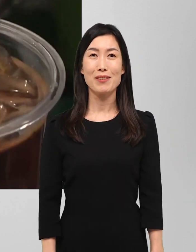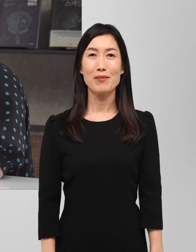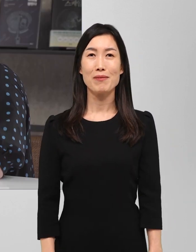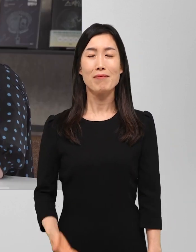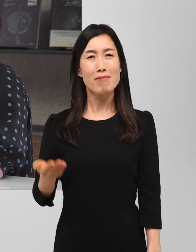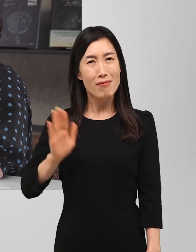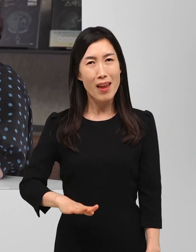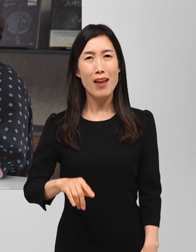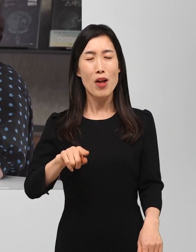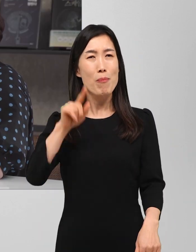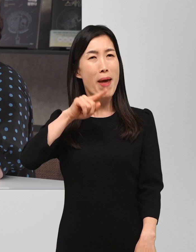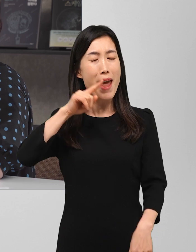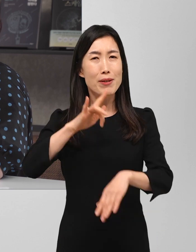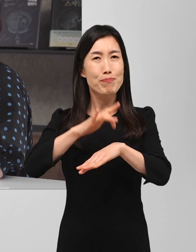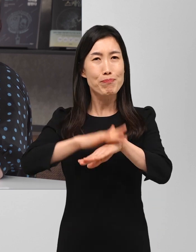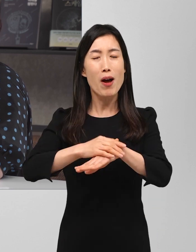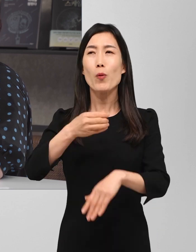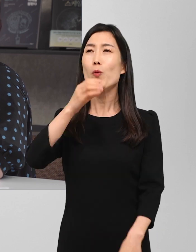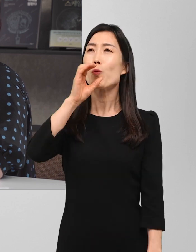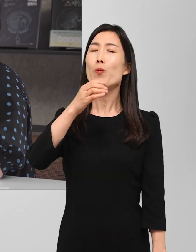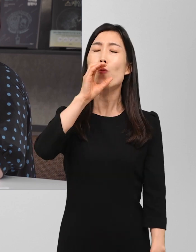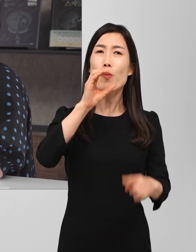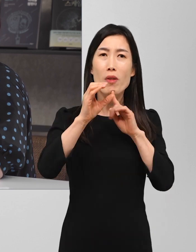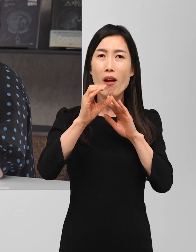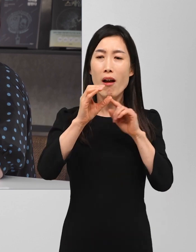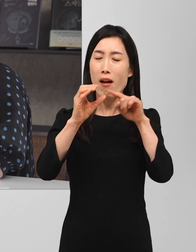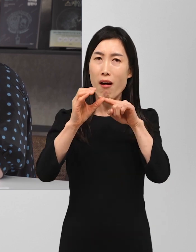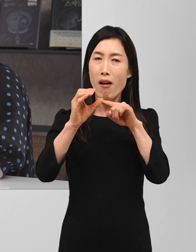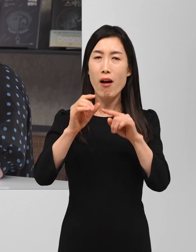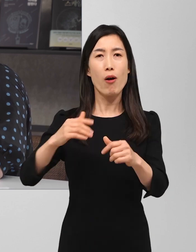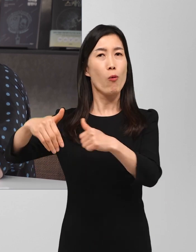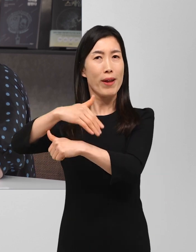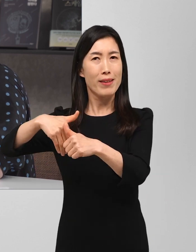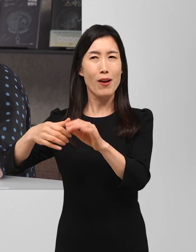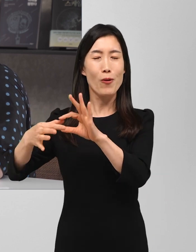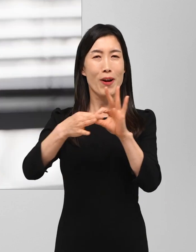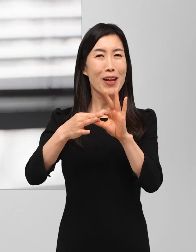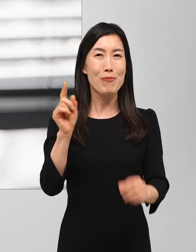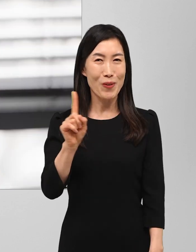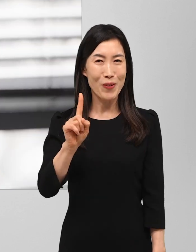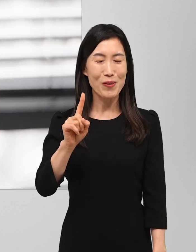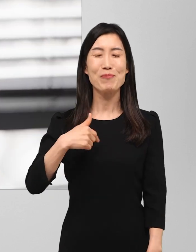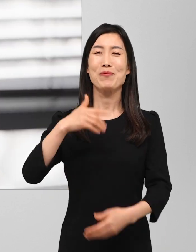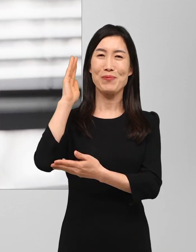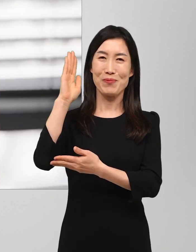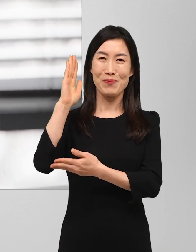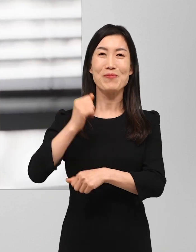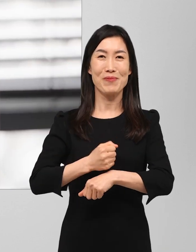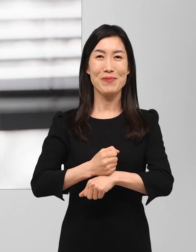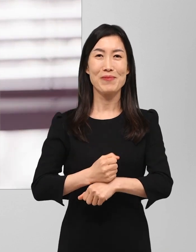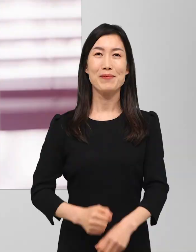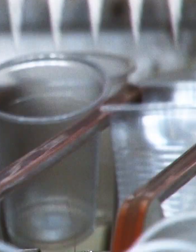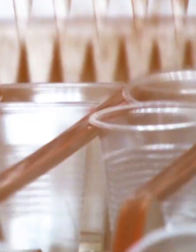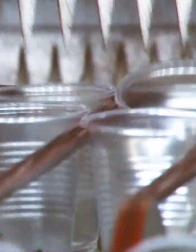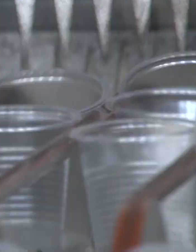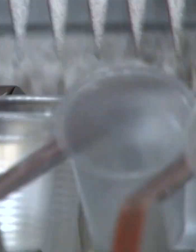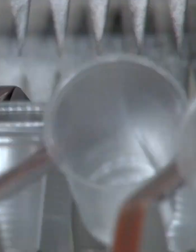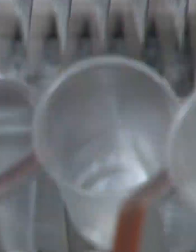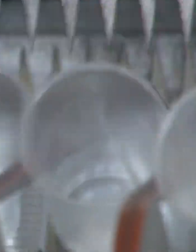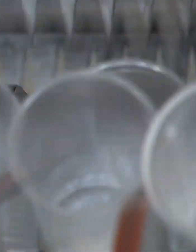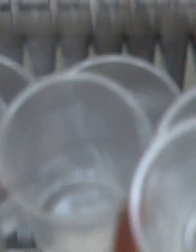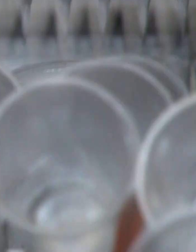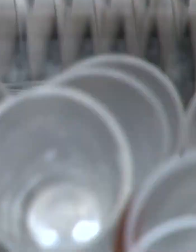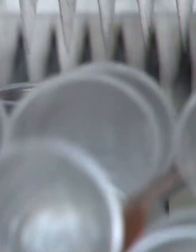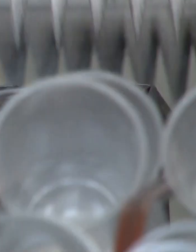돼버렸네요. 그런데 이렇게 익숙한 일상도에 가려진 우리 환경에 대한 얘기, 오늘은 한번 해볼까 합니다.